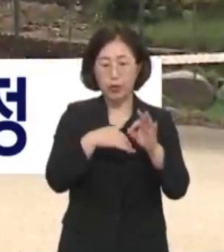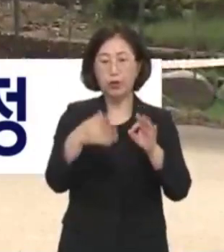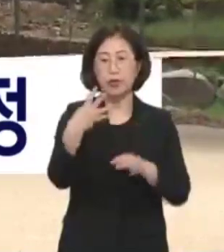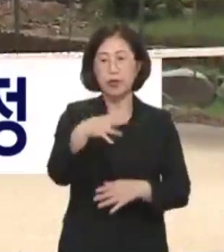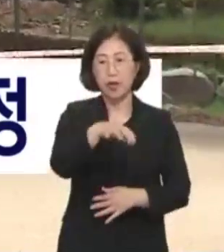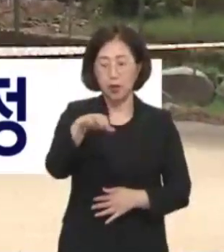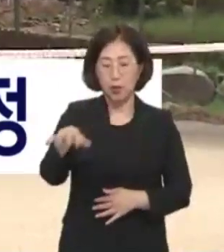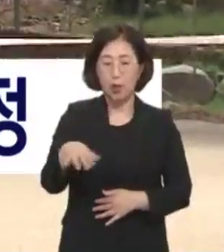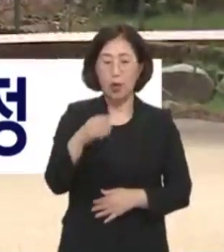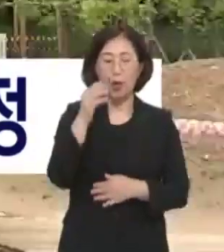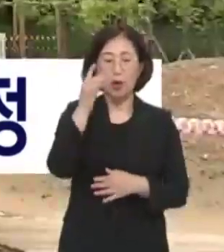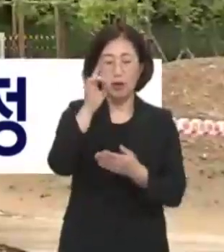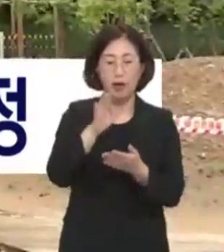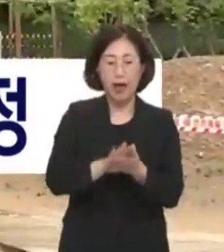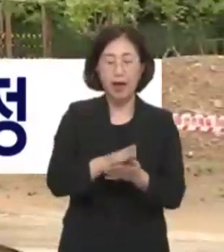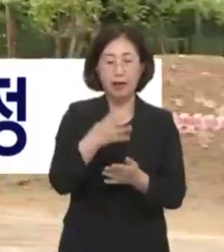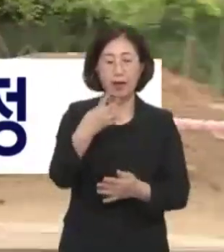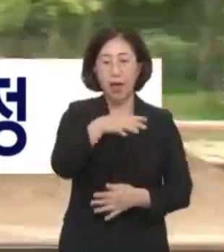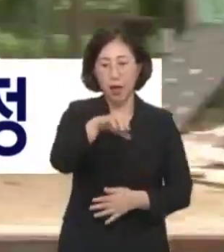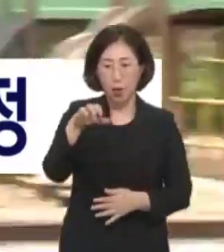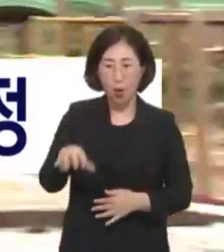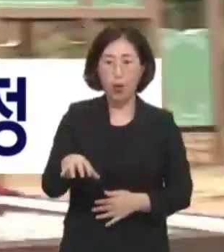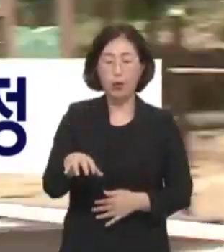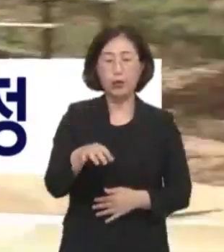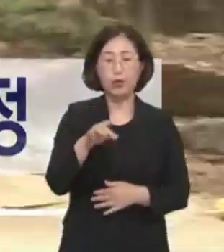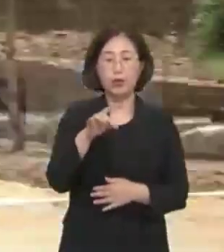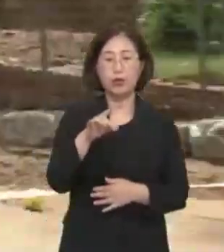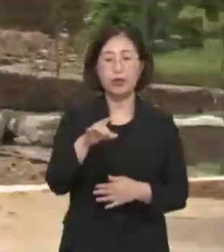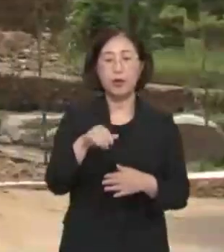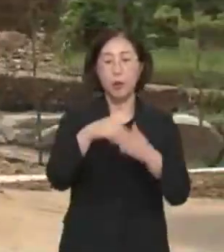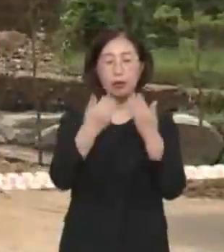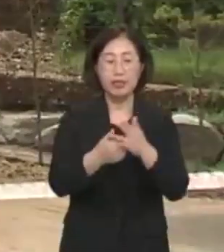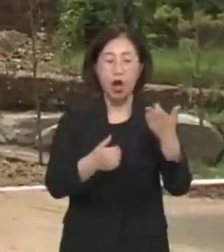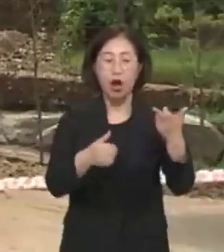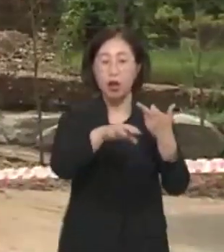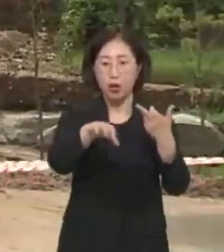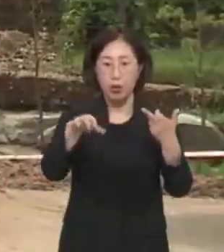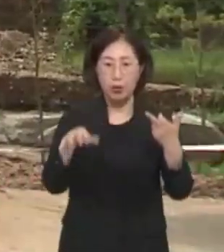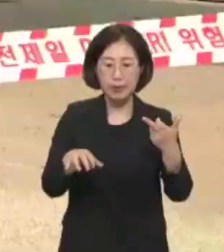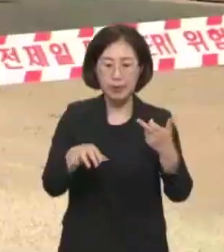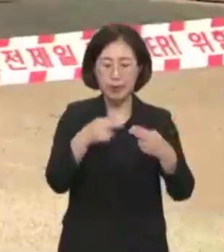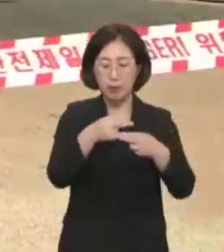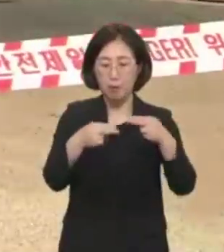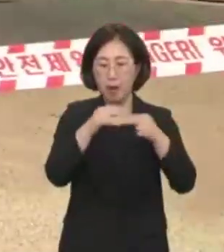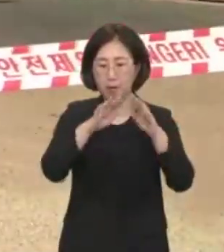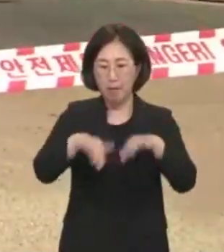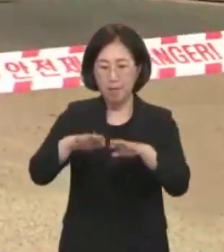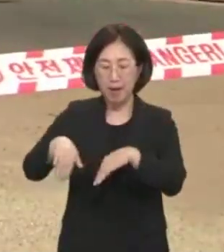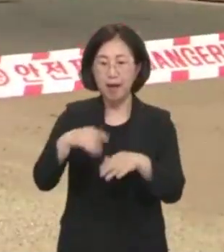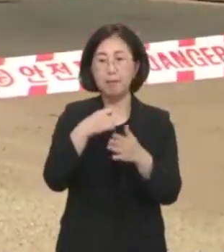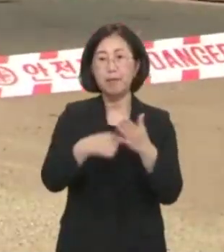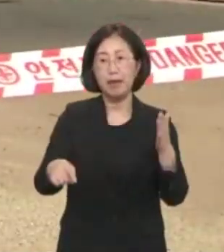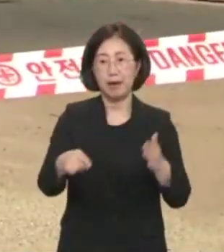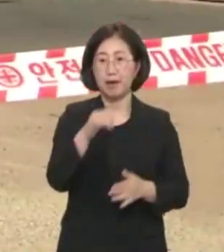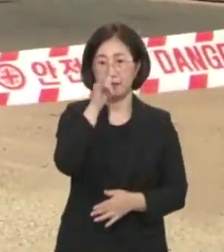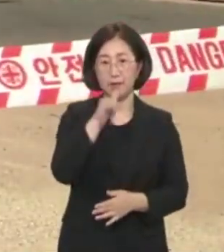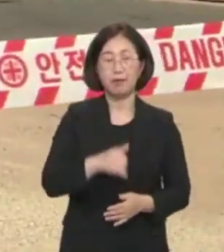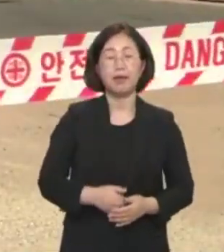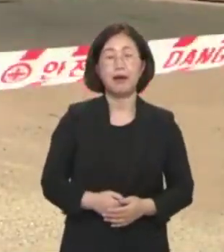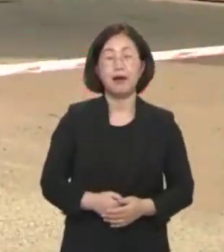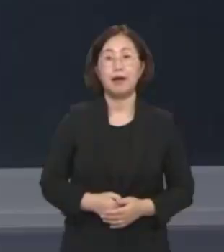4곳, 천안과 서산 각 2곳, 청양 1곳 등 모두 17곳이 옹벽 파손 등 피해가 집계됐습니다.